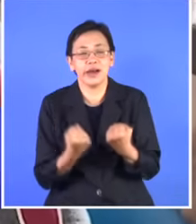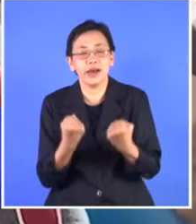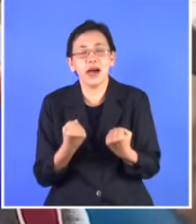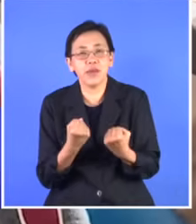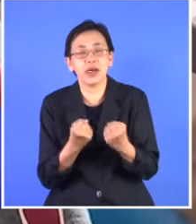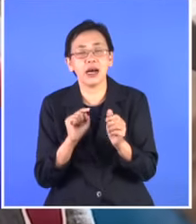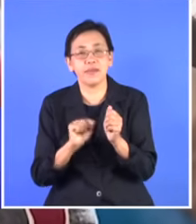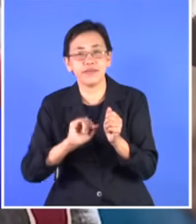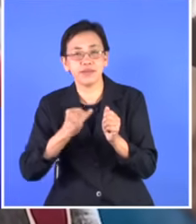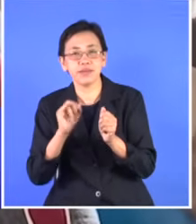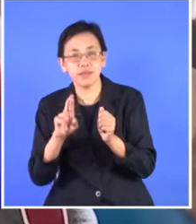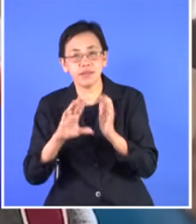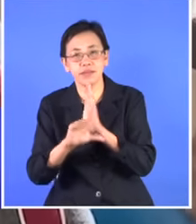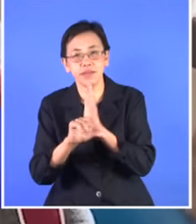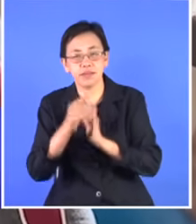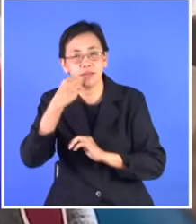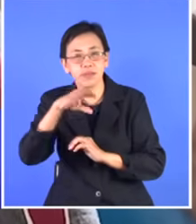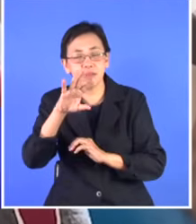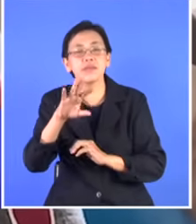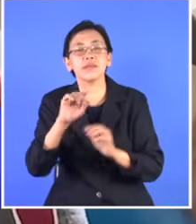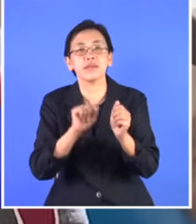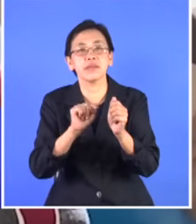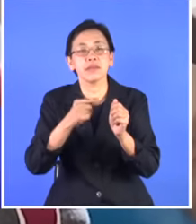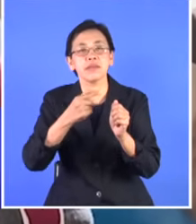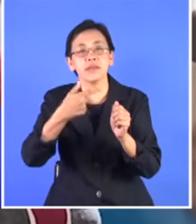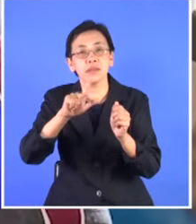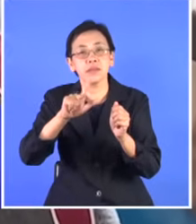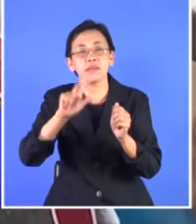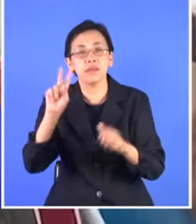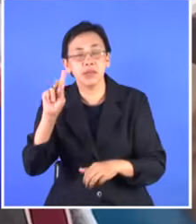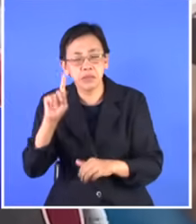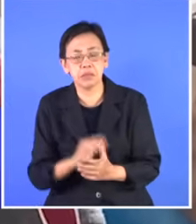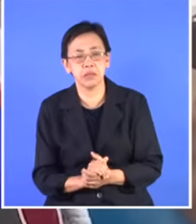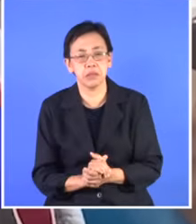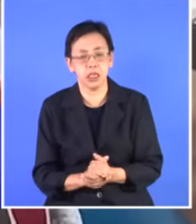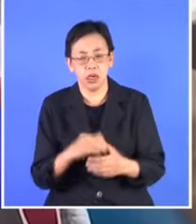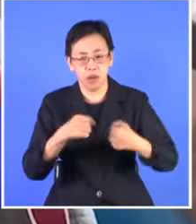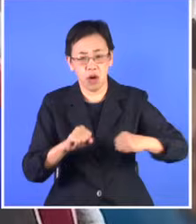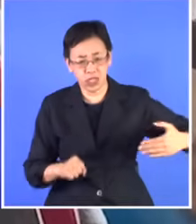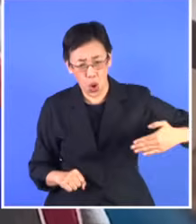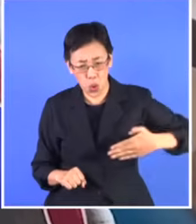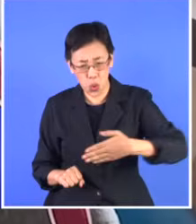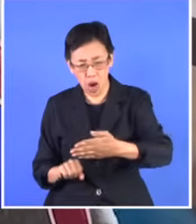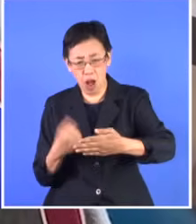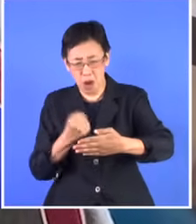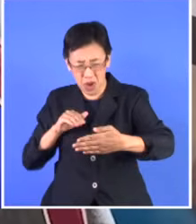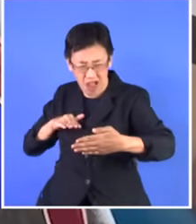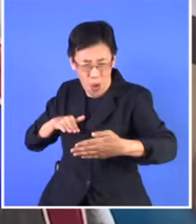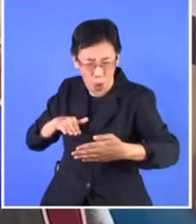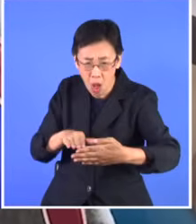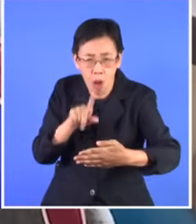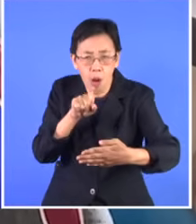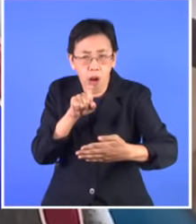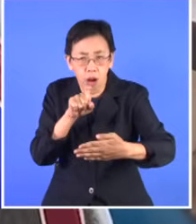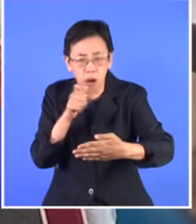จตุรัสชัยภูมิเนี่ยจะกลับบ้านที่ภูเขียวมาถึงจุดเกิดเหตุมอเตอร์ไซค์เนี่ยตัดหน้าคือเลียวออกจากซอยแล้วก็ตีวงกว้างมาก